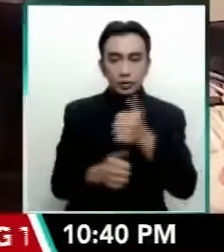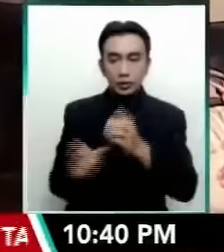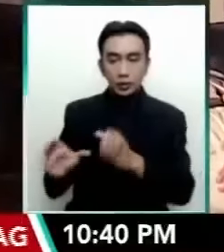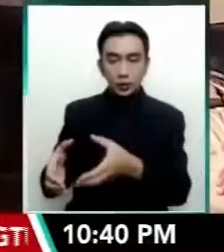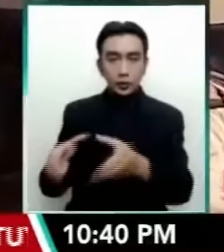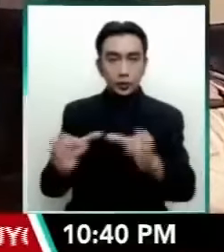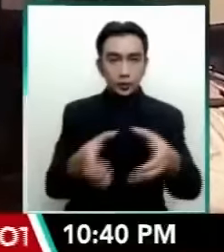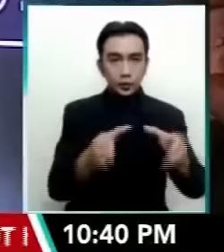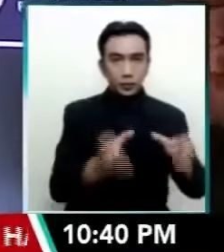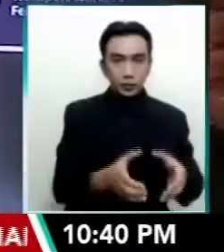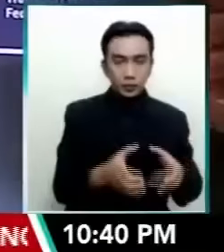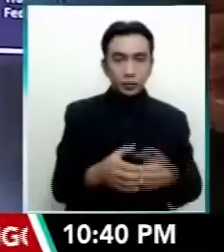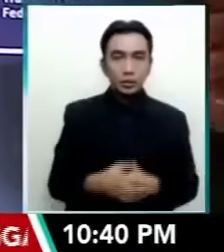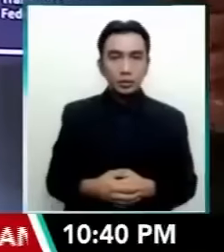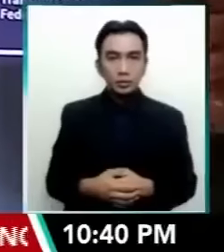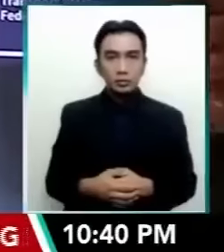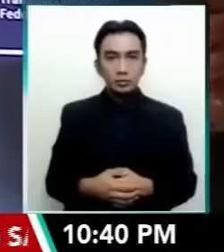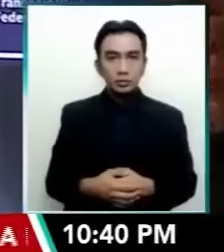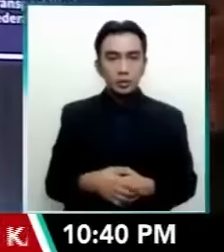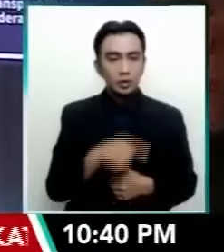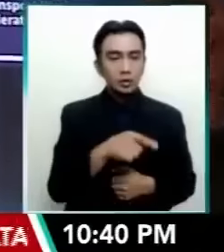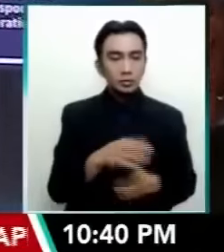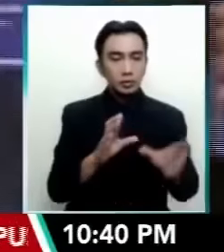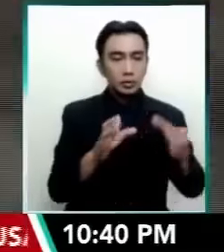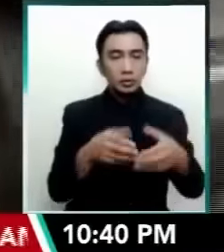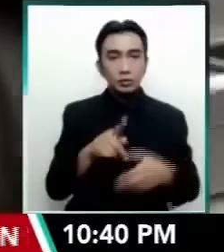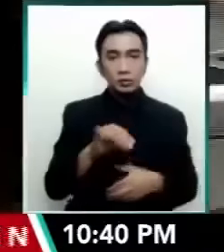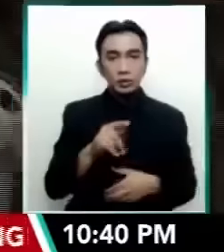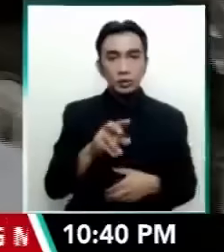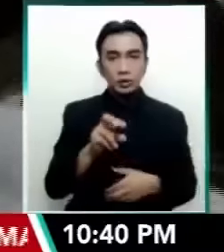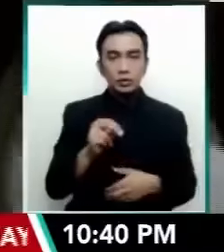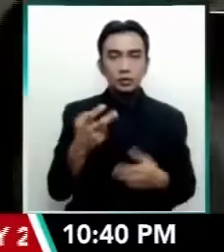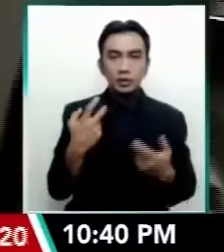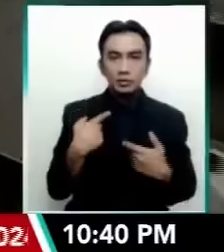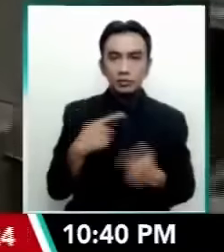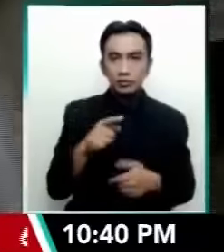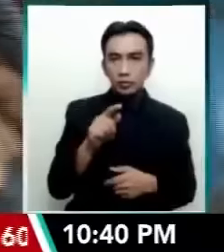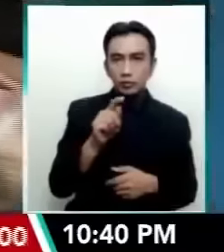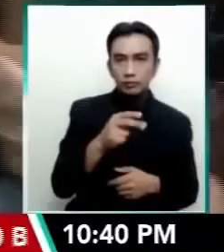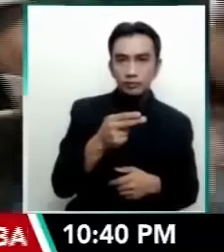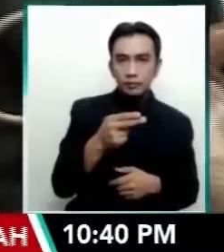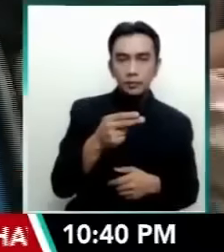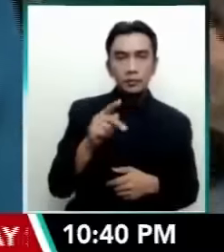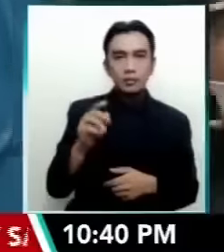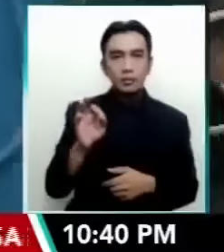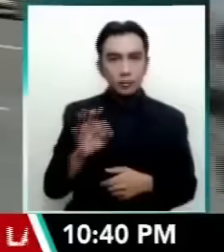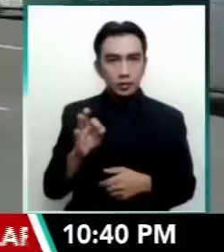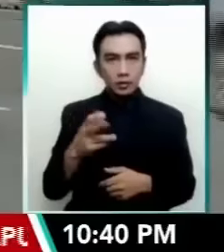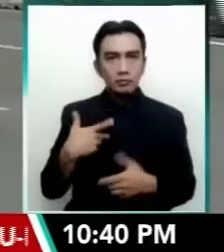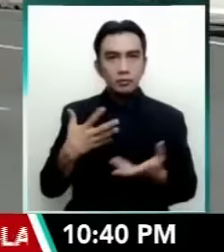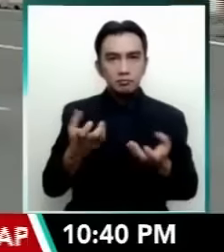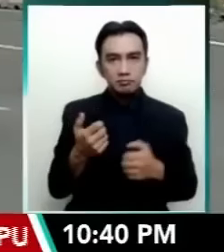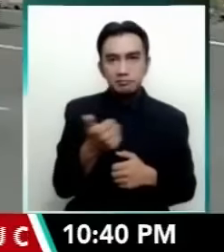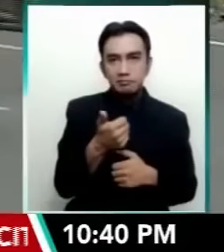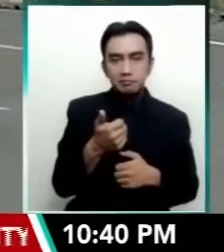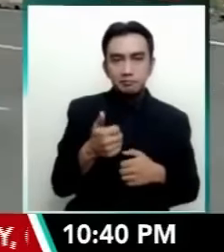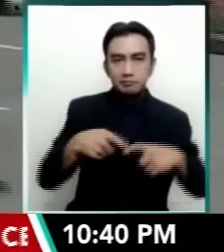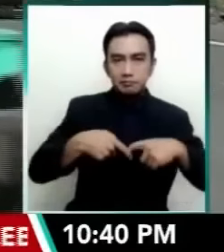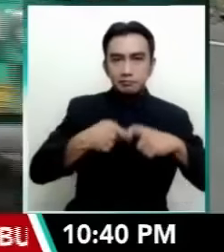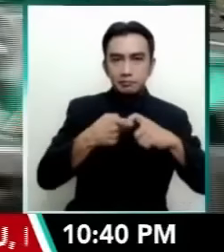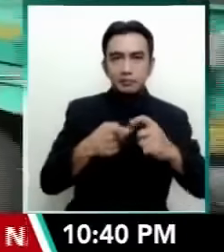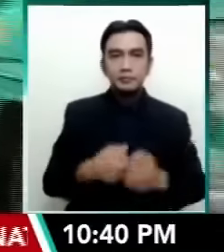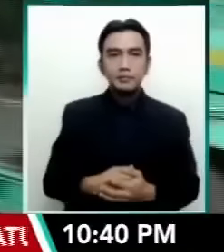kinokontra ng grupong piston na magtitigil pasada sa Huwebes at Biyernes. Sa datos ng LTFRB, nasa 70% na ang mga pag-consolidate